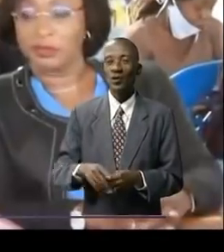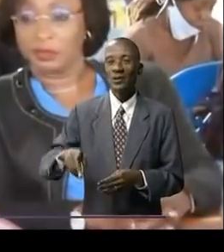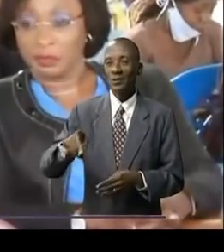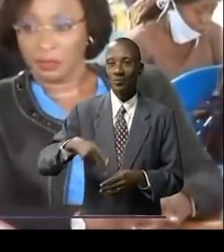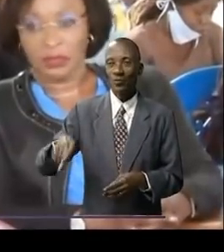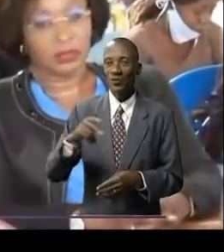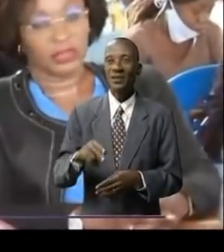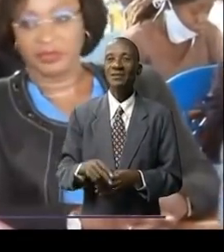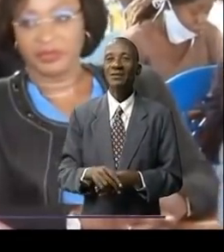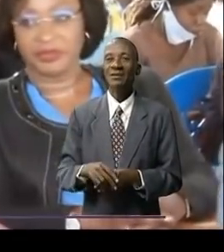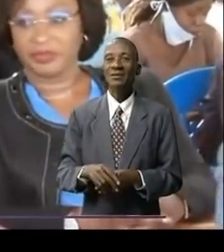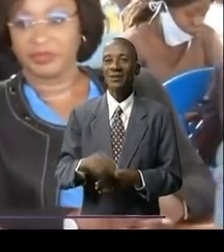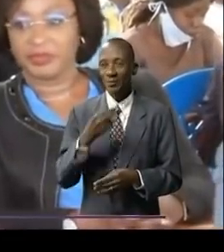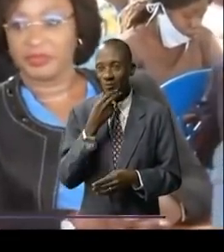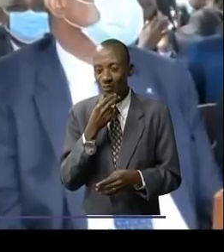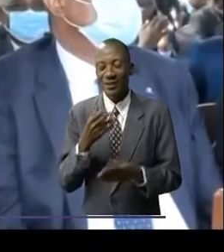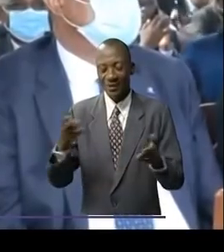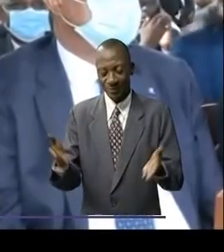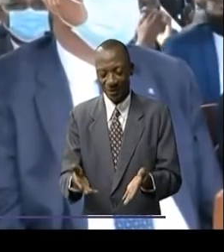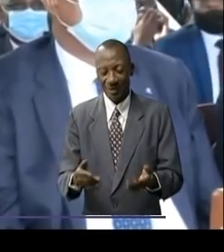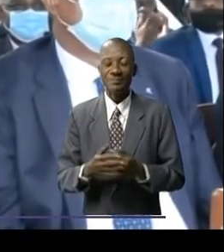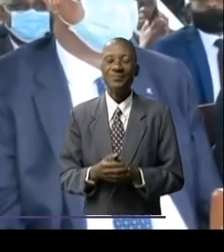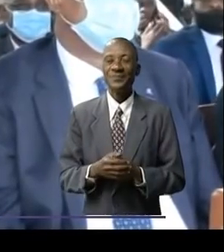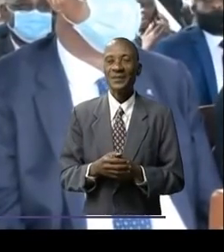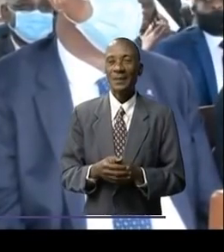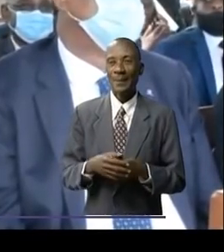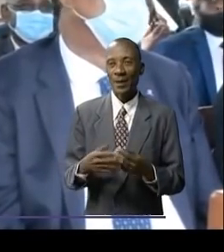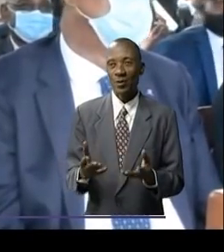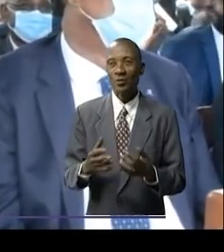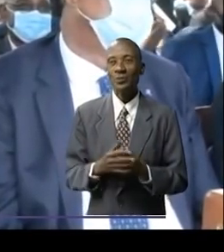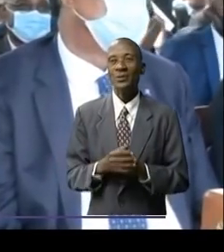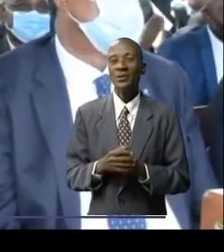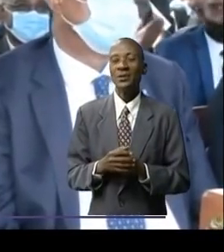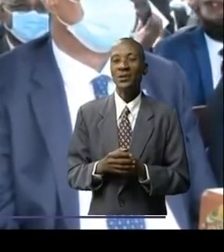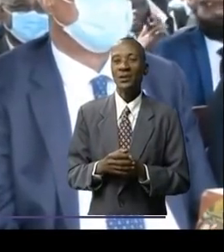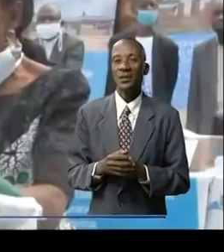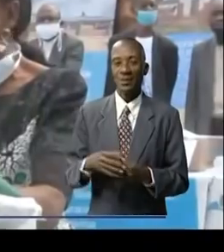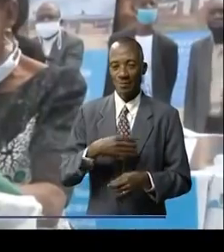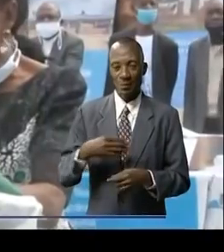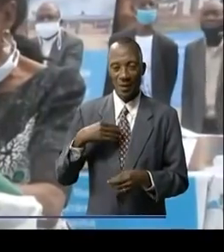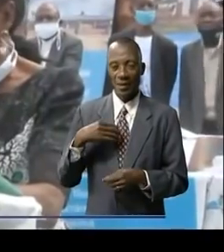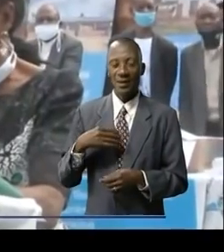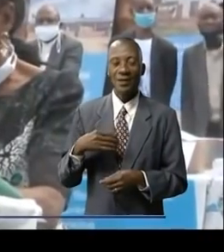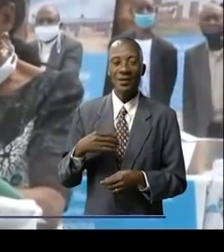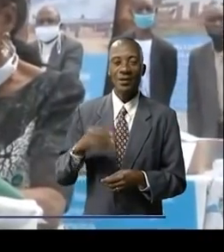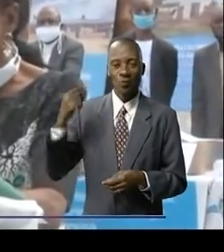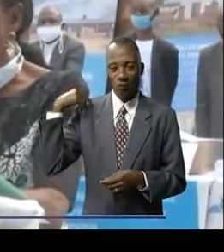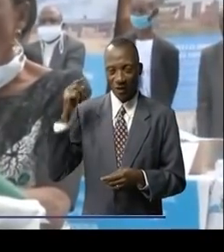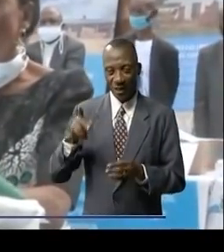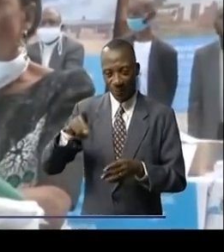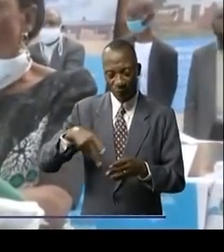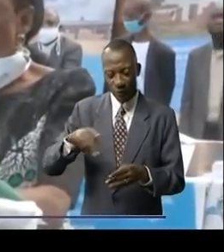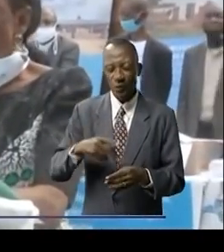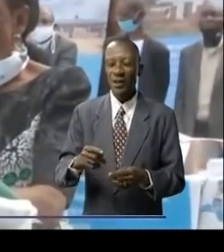autorités provinciales. La proviseure intérimaire du Kasaï oriental 1, Christine Kabika, dans son mot de bienvenue, a donné des indications techniques